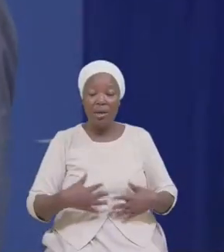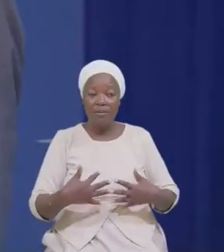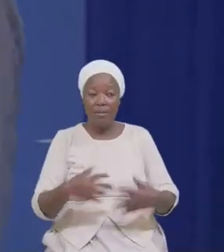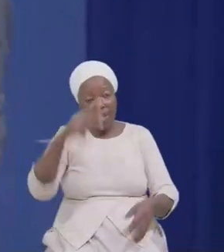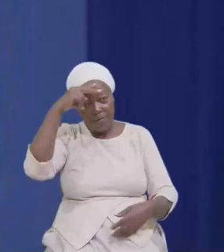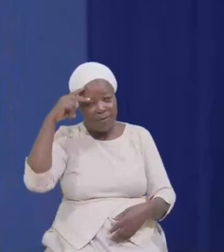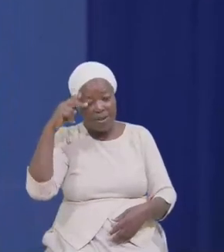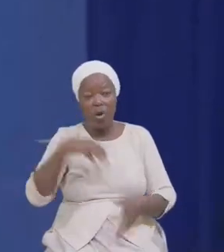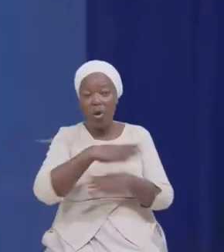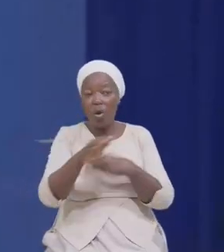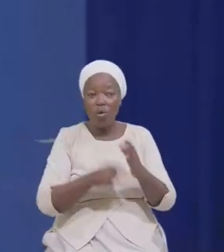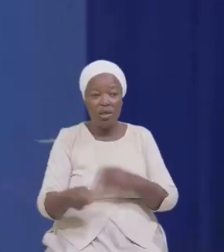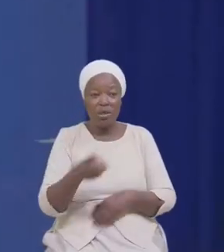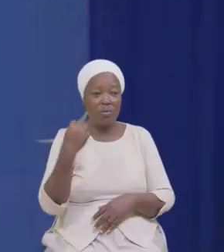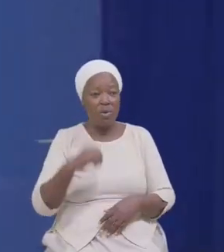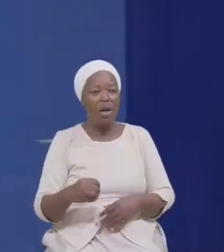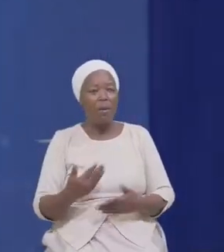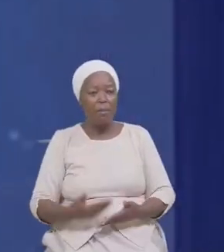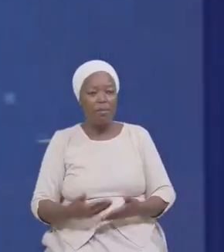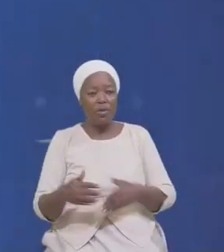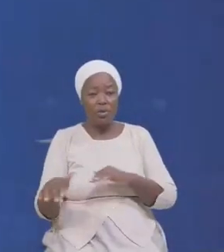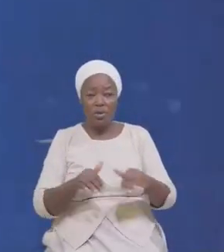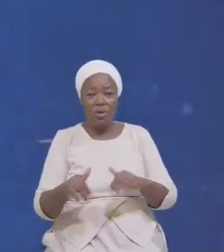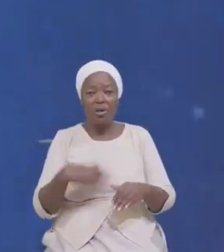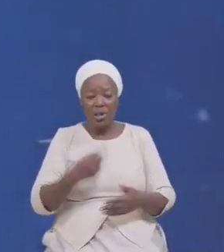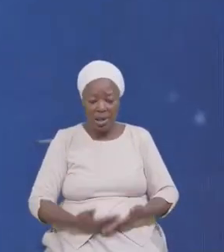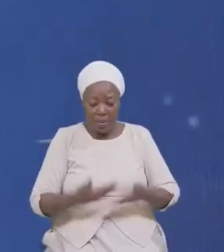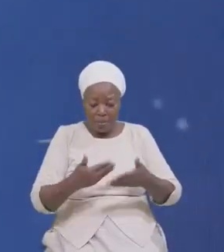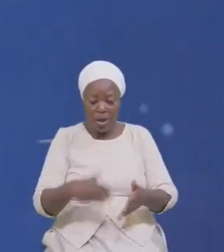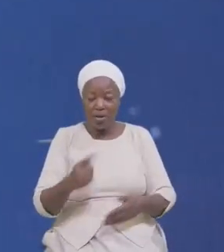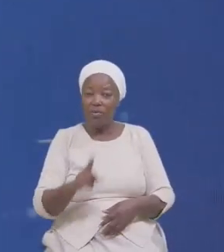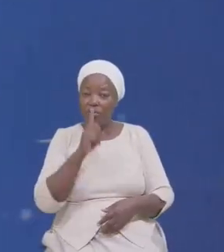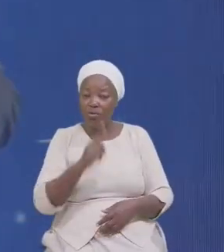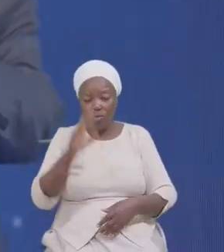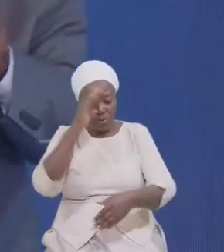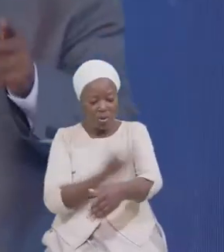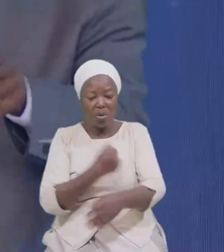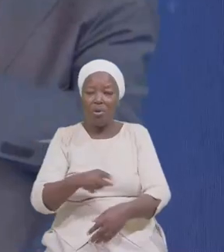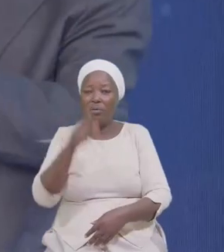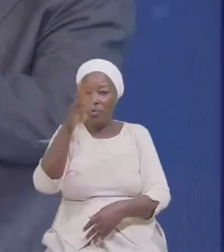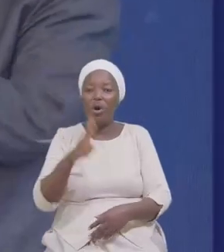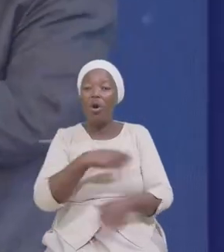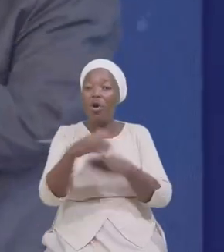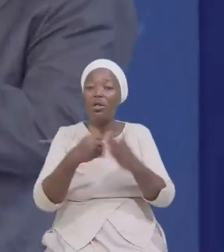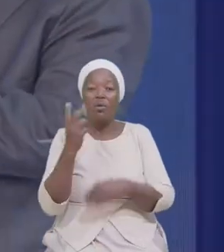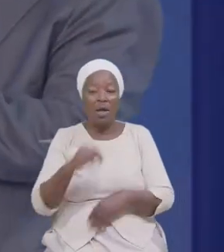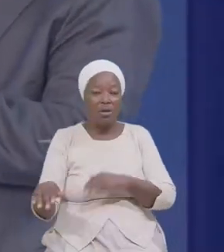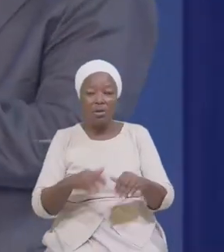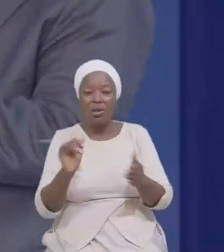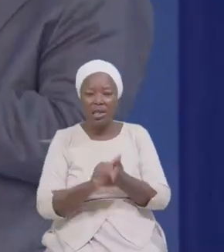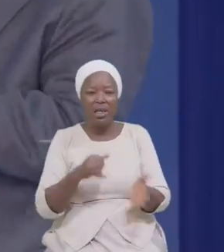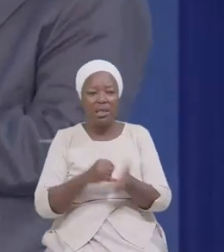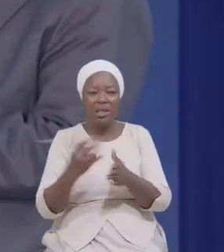la naissance du Fils de Dieu lui-même, tout cela arriva afin que s'accomplisse ce que